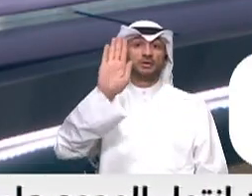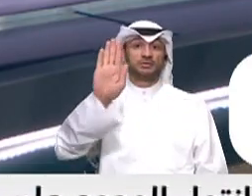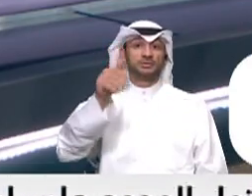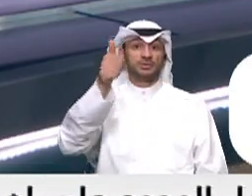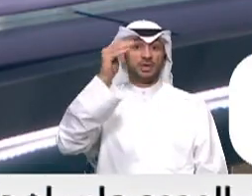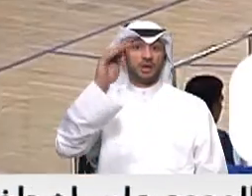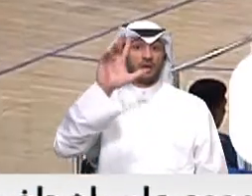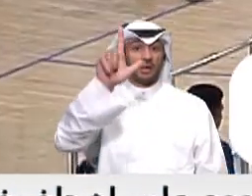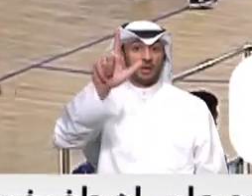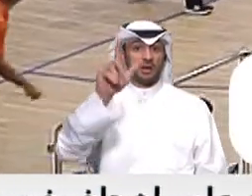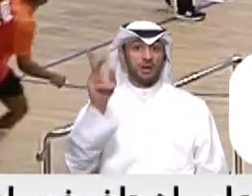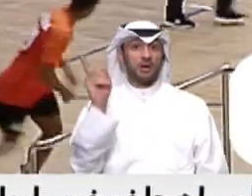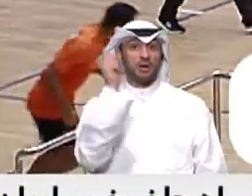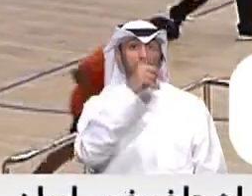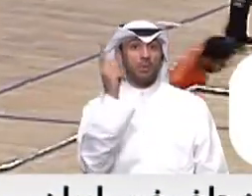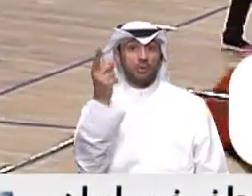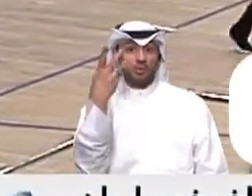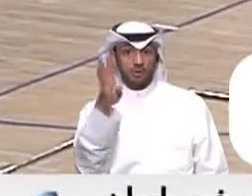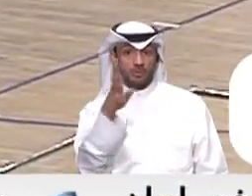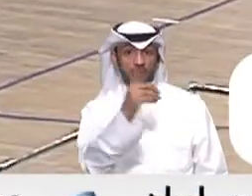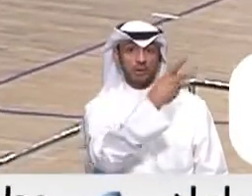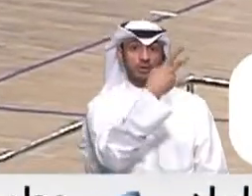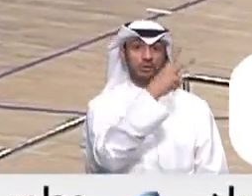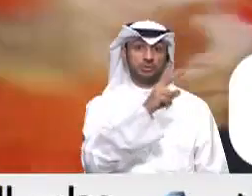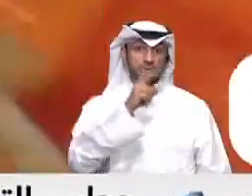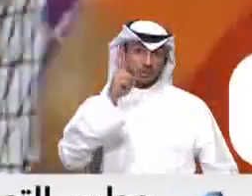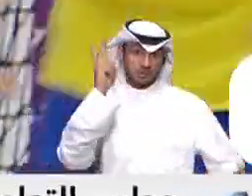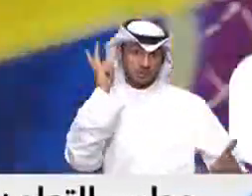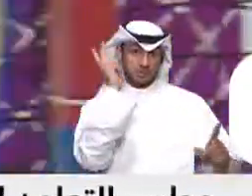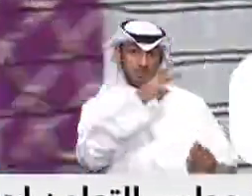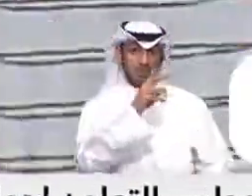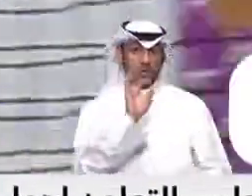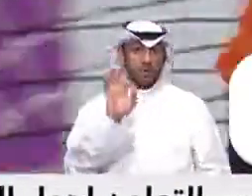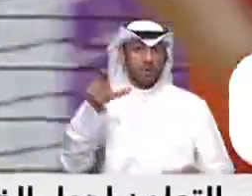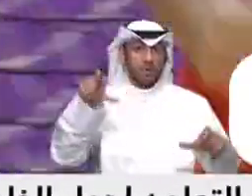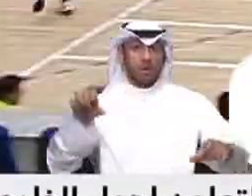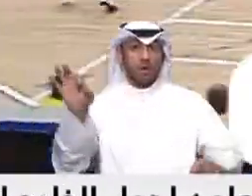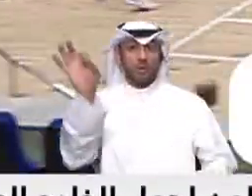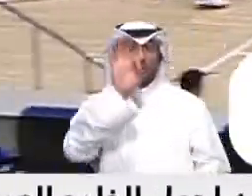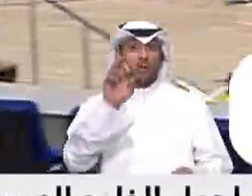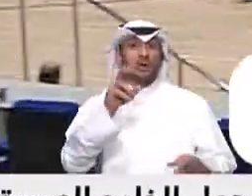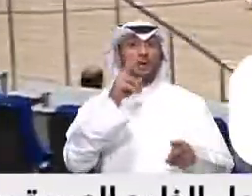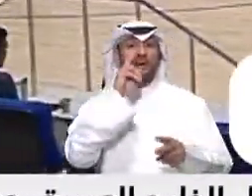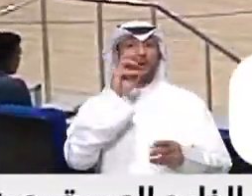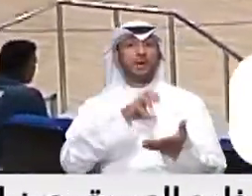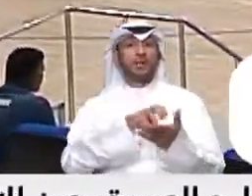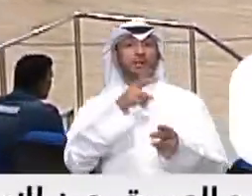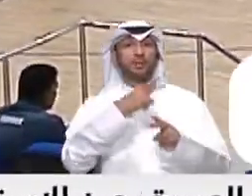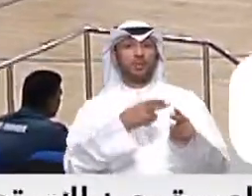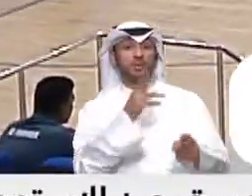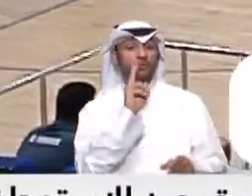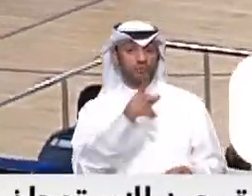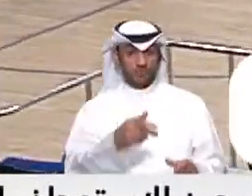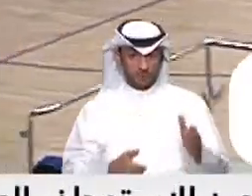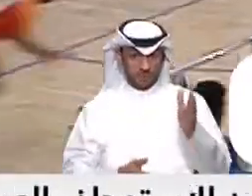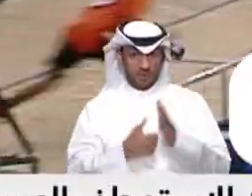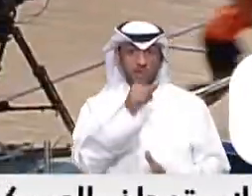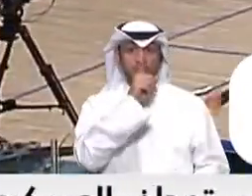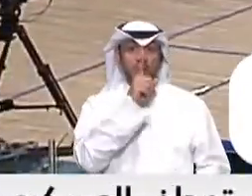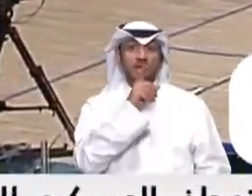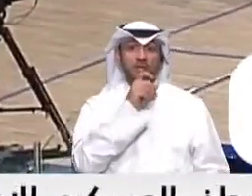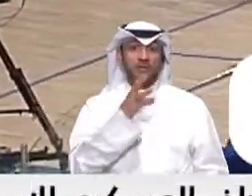41 هدفا مقابل 20 هدف في اللقاء الذي أقيم على صالة نادي الكويت. وبهذا الفوز رفع كاظمة